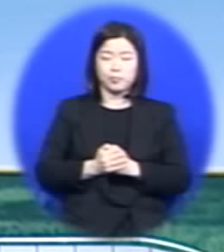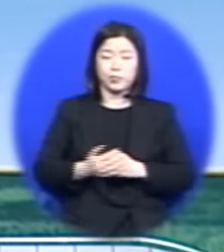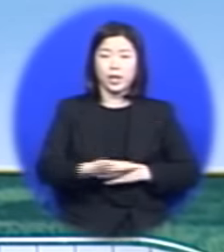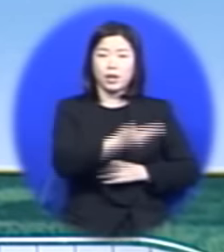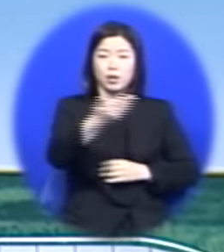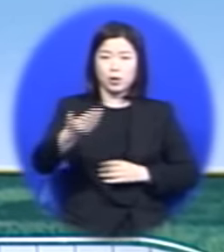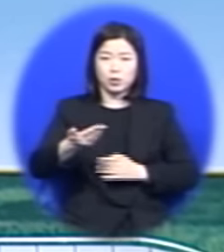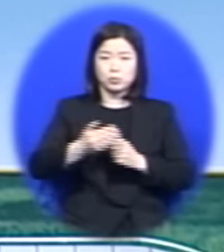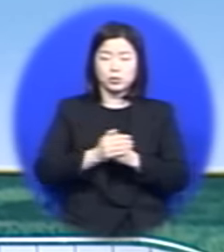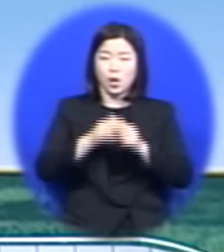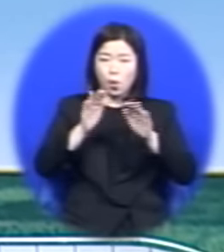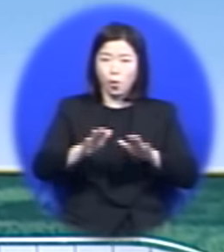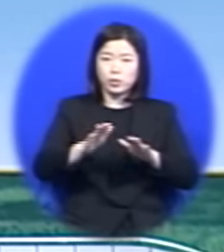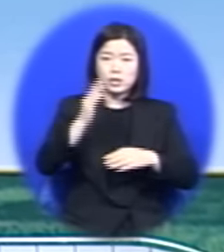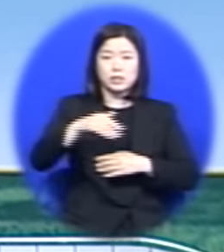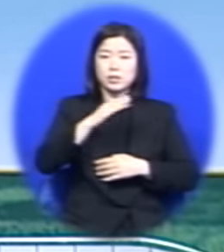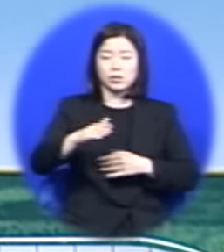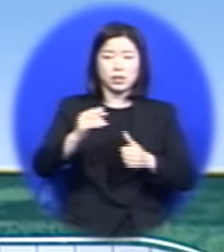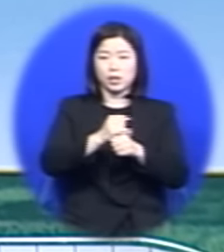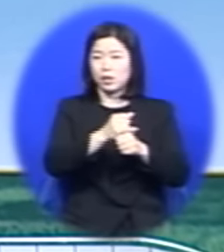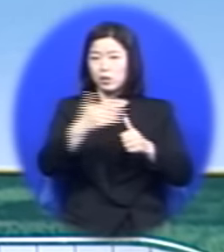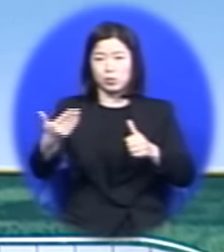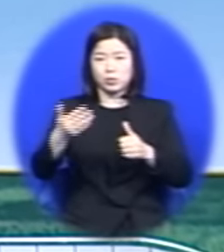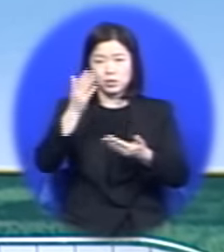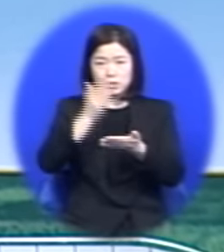여러분 오늘 절대 놓치지 마시기